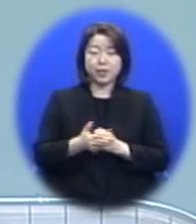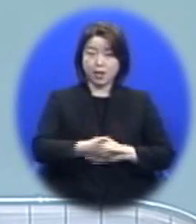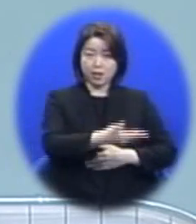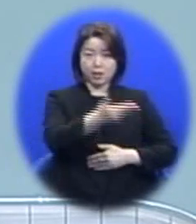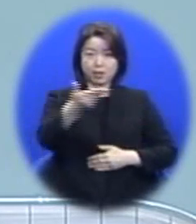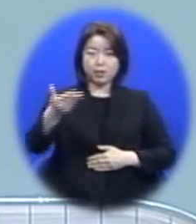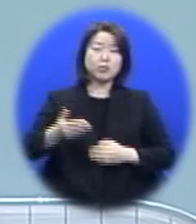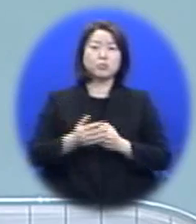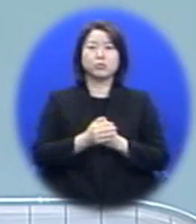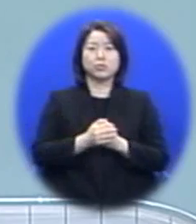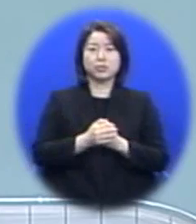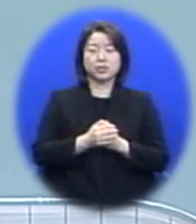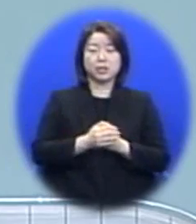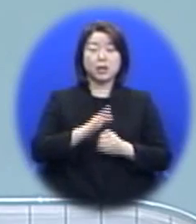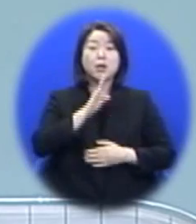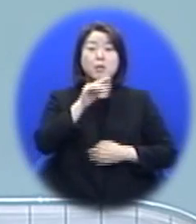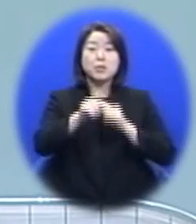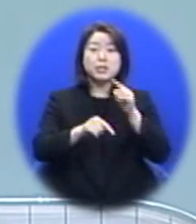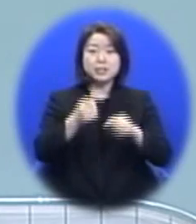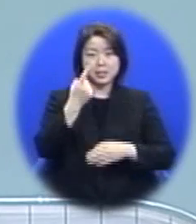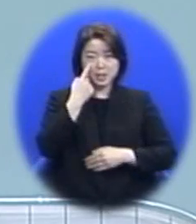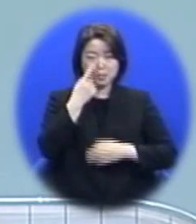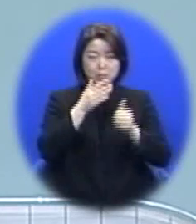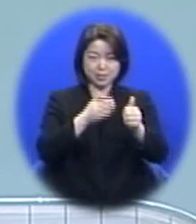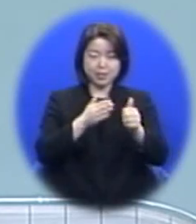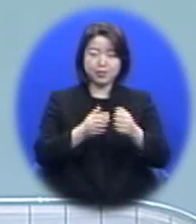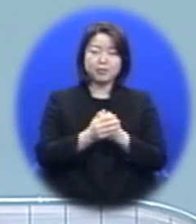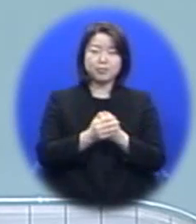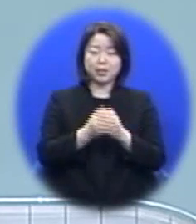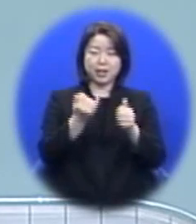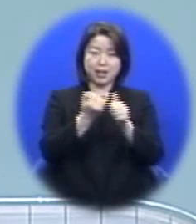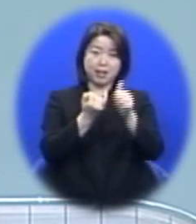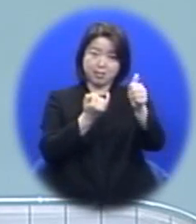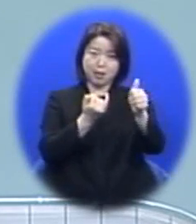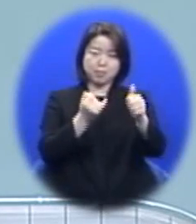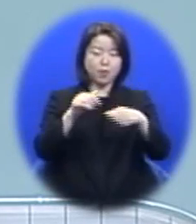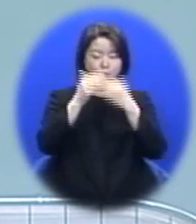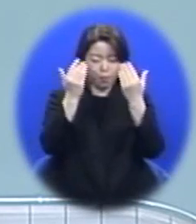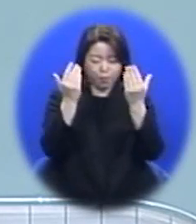여러분 꼭 한번 실천해 보십시오. 남편이 확 바뀝니다.